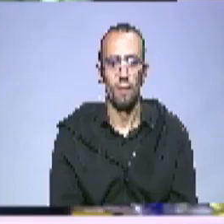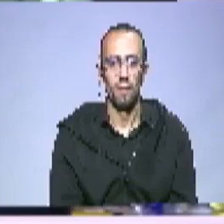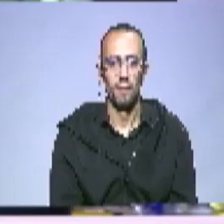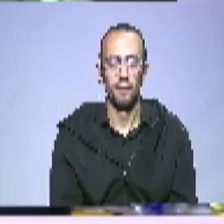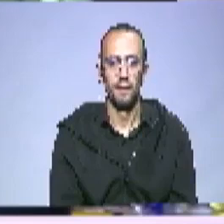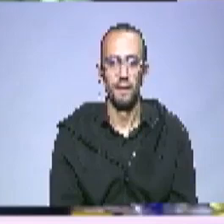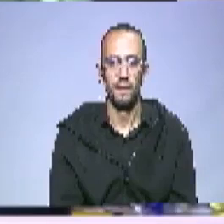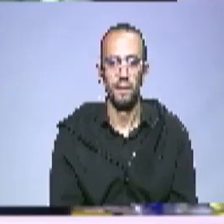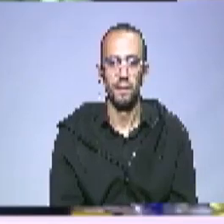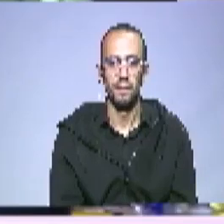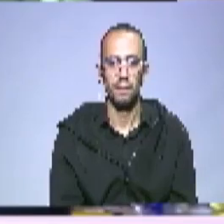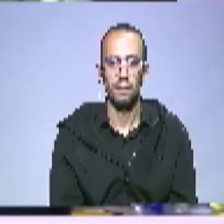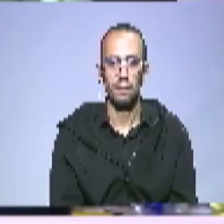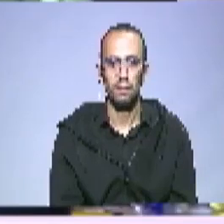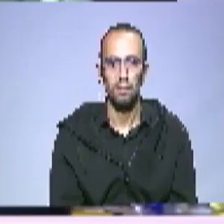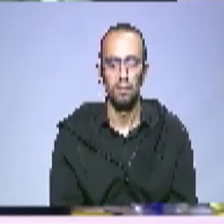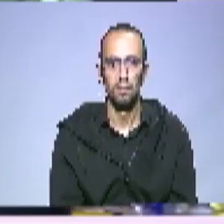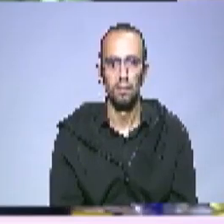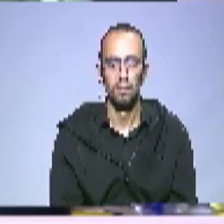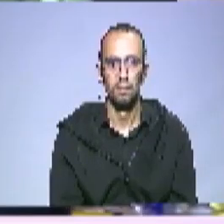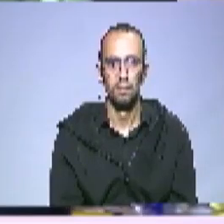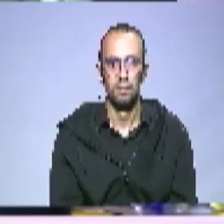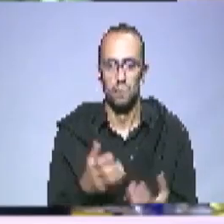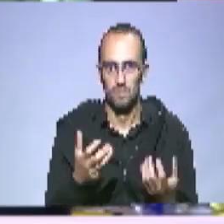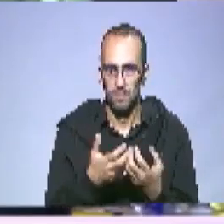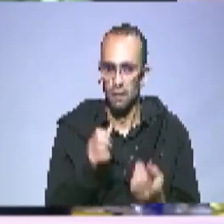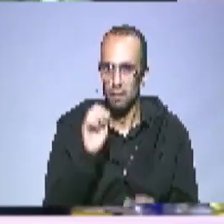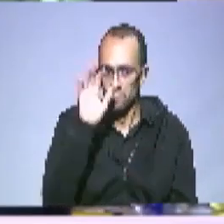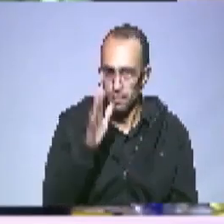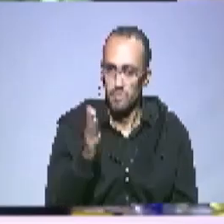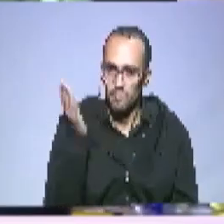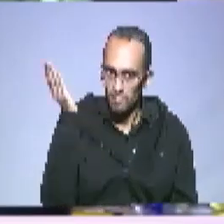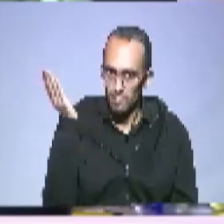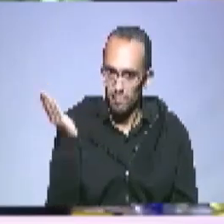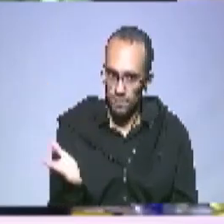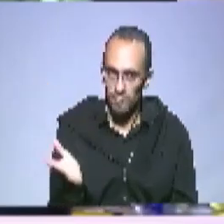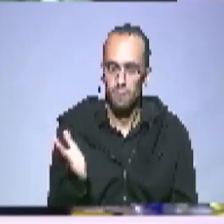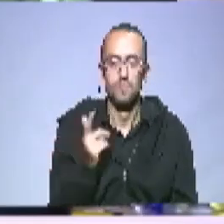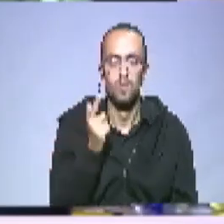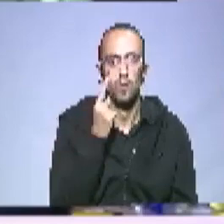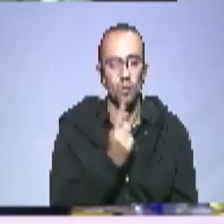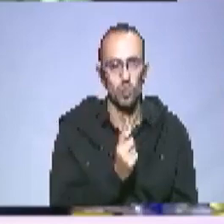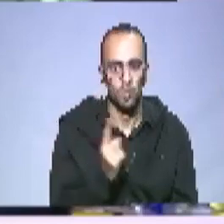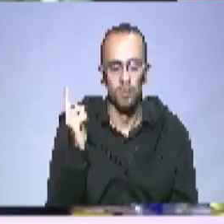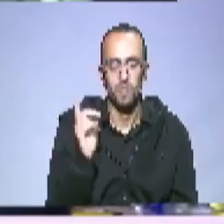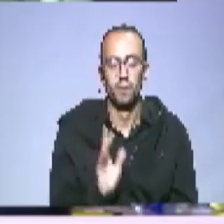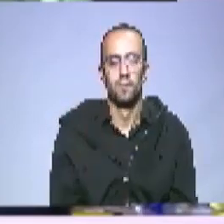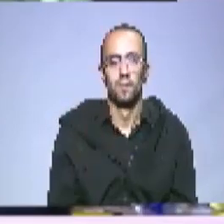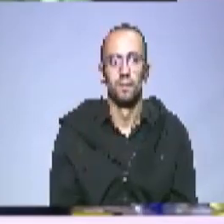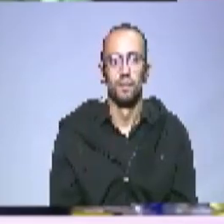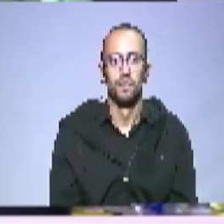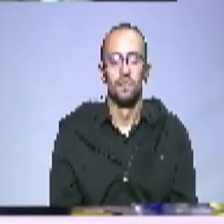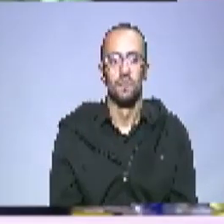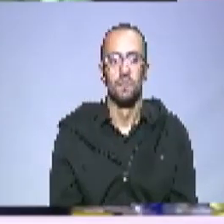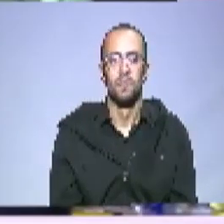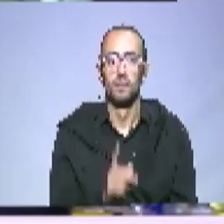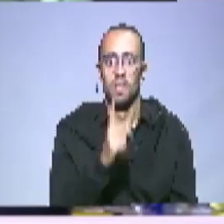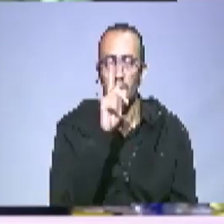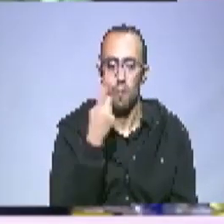برضه مقادير سلطه الكولسلو كانت قدام حضراتكم على الشاشه دلوقتي، اتمنى تكونوا تابعتوها. والشيف اول حاجه